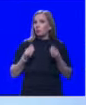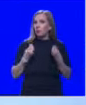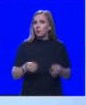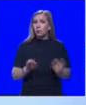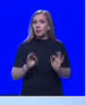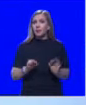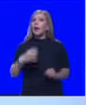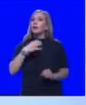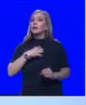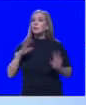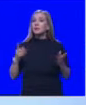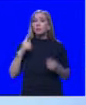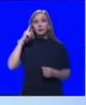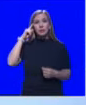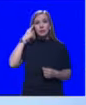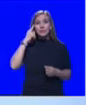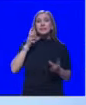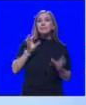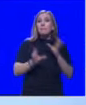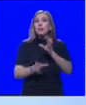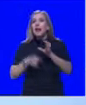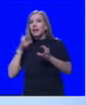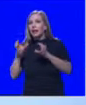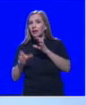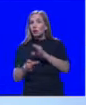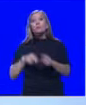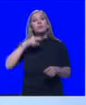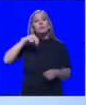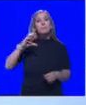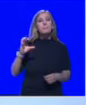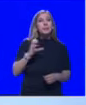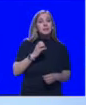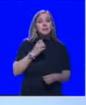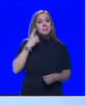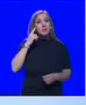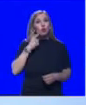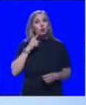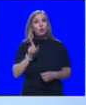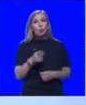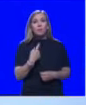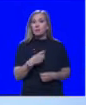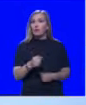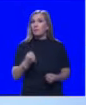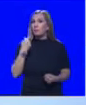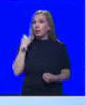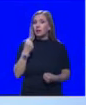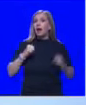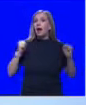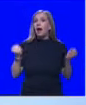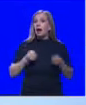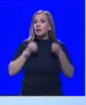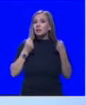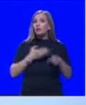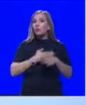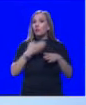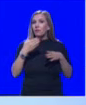ГЕРБ започна да мисли за пренареждането на сглобката. ДПС за това кой ще управлява партията. Най-активно върви пренареждането